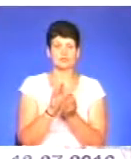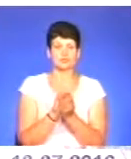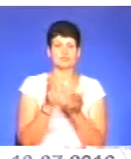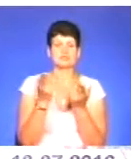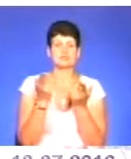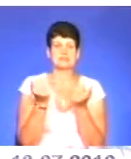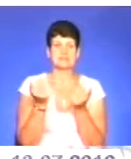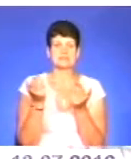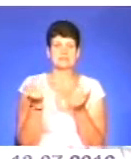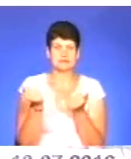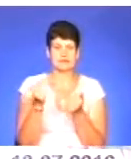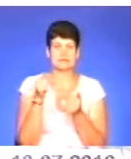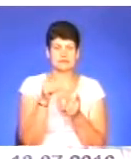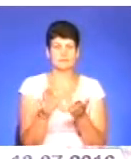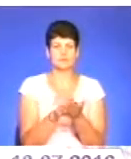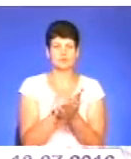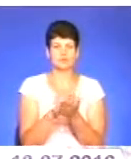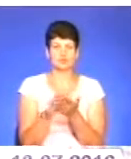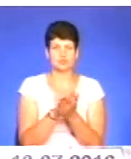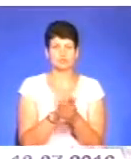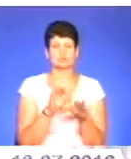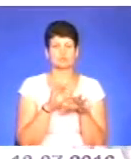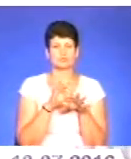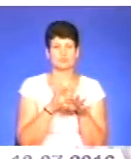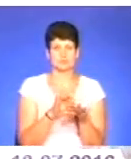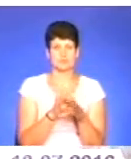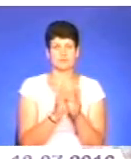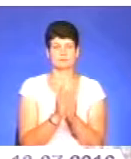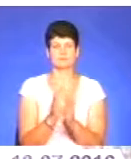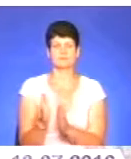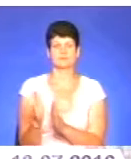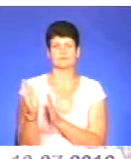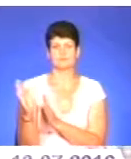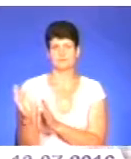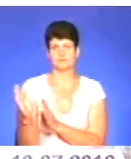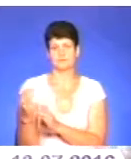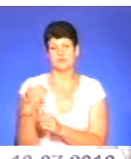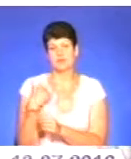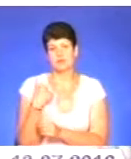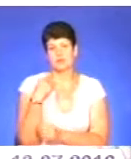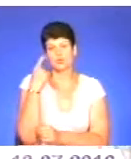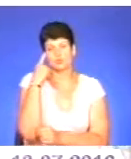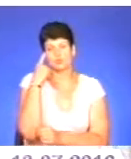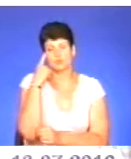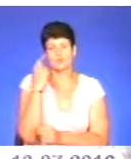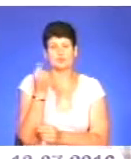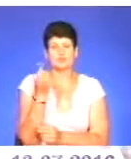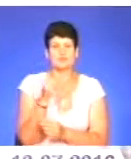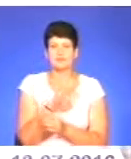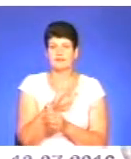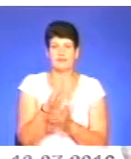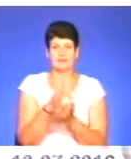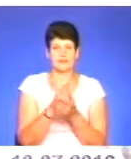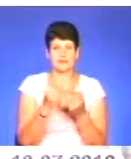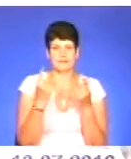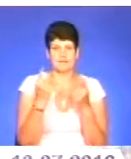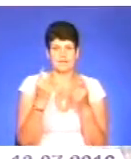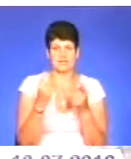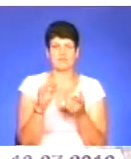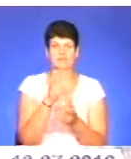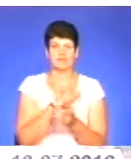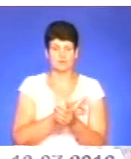нічого не піднімають. А все решта піднімається. Пора й бізнесменам щось давати гроші. На рахунок Миколаївського кладовища